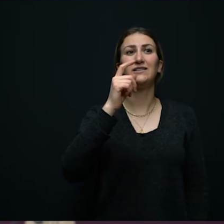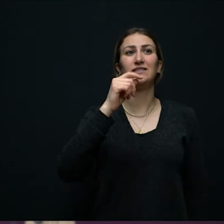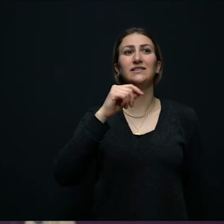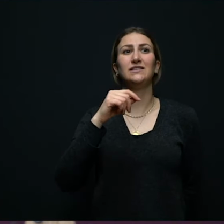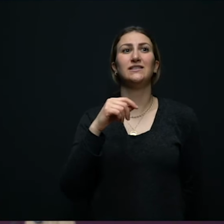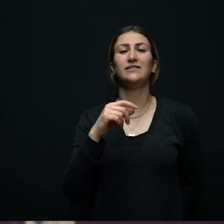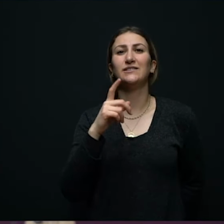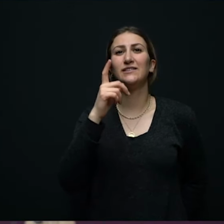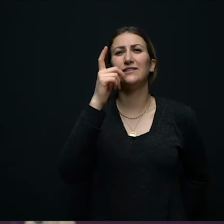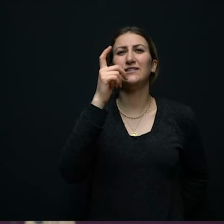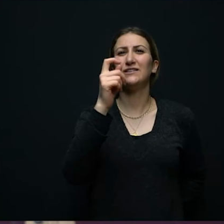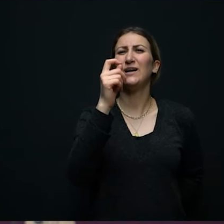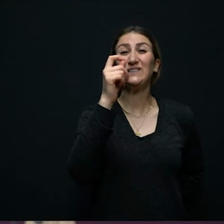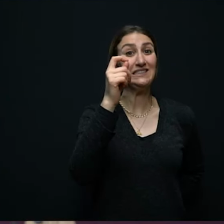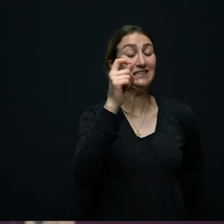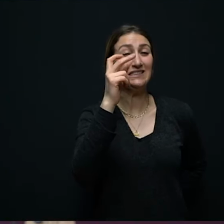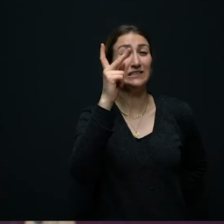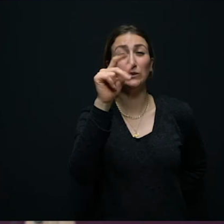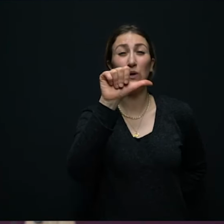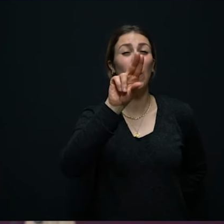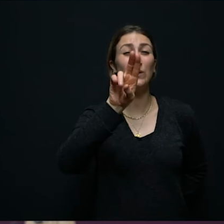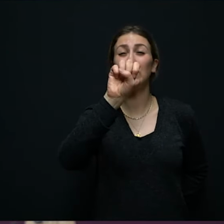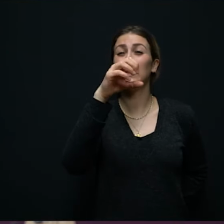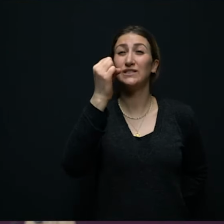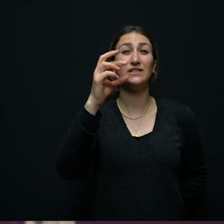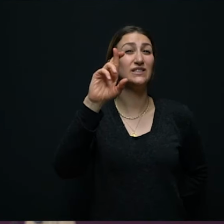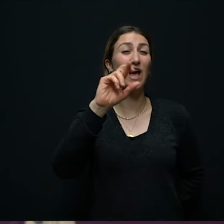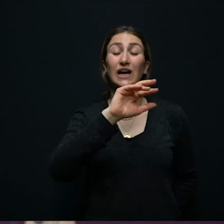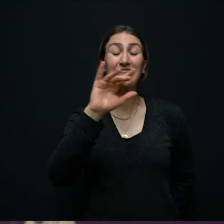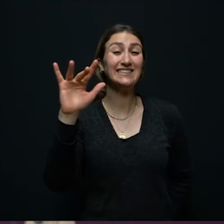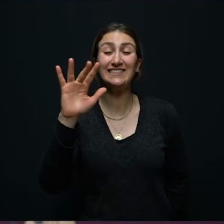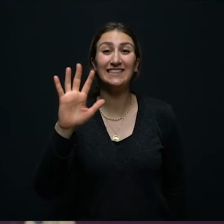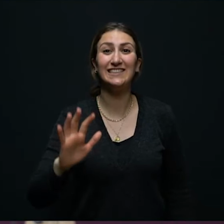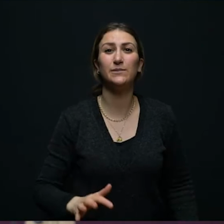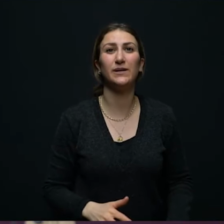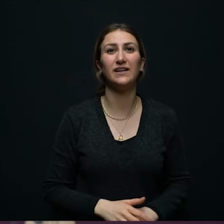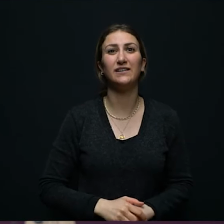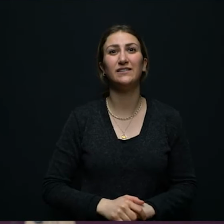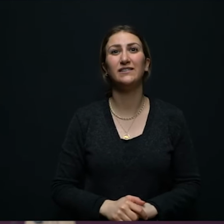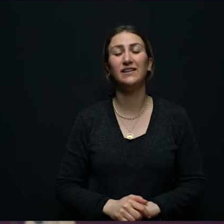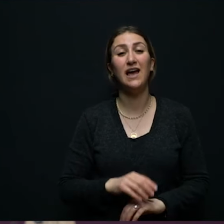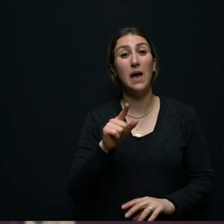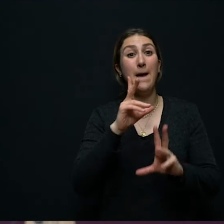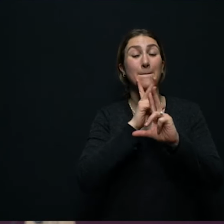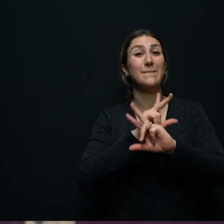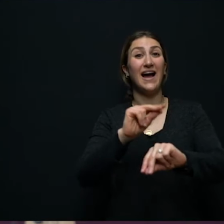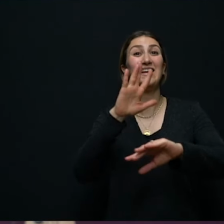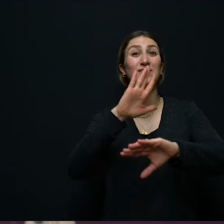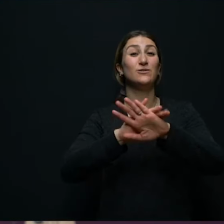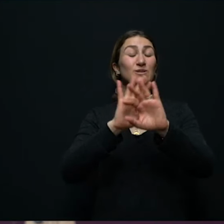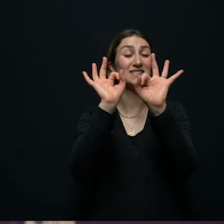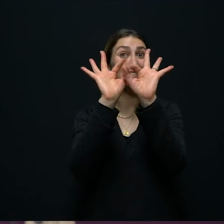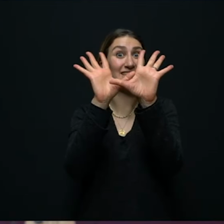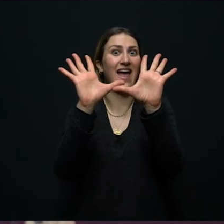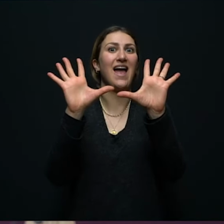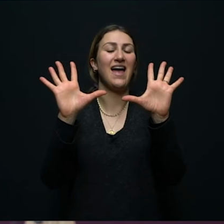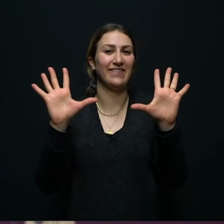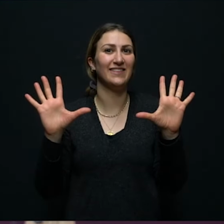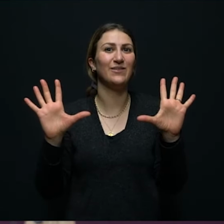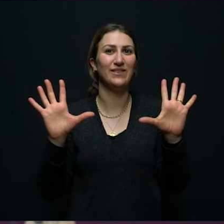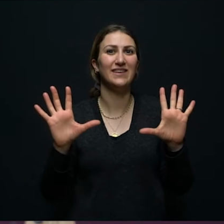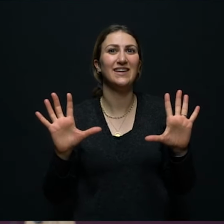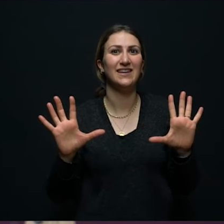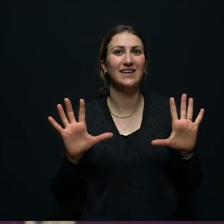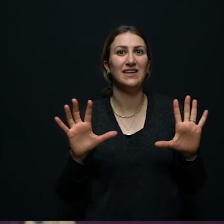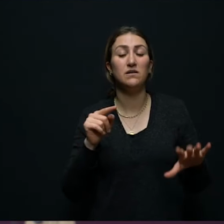il écrire il écrit à une époque où on parlait pas mal de la sainteté aujourd'hui c'est plus trop le cas à l'époque on en parlait beaucoup il